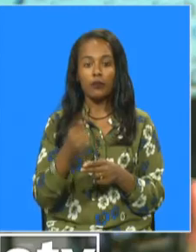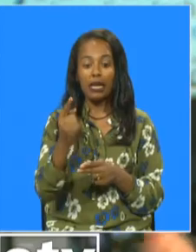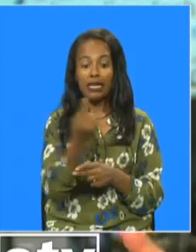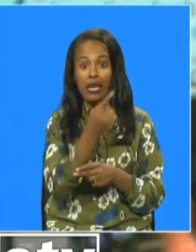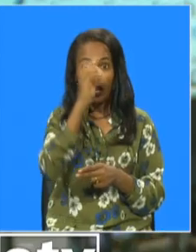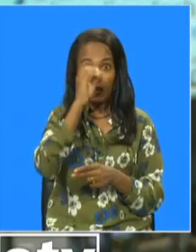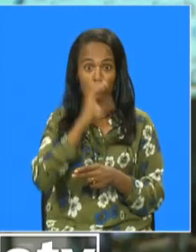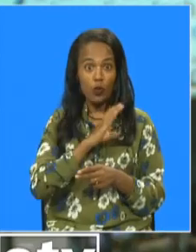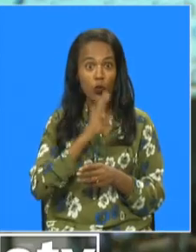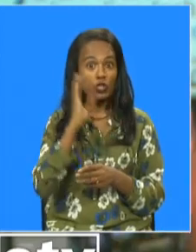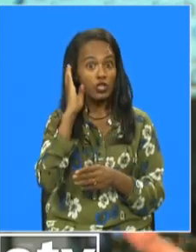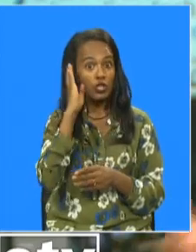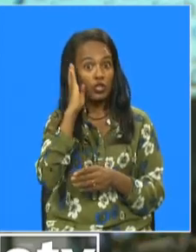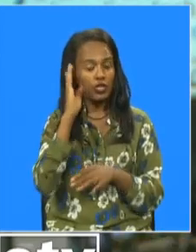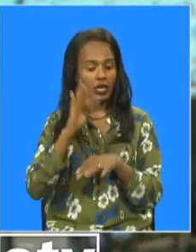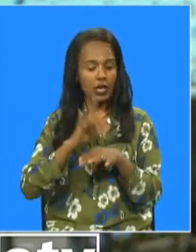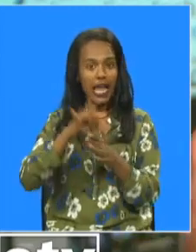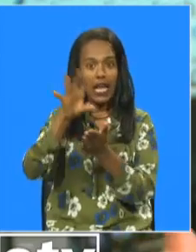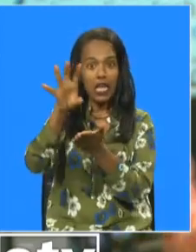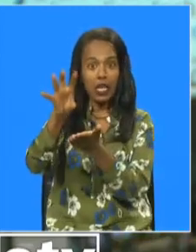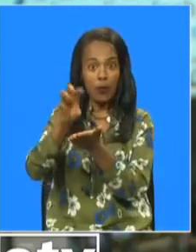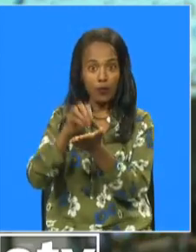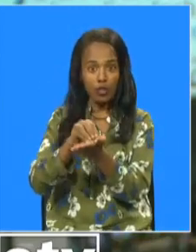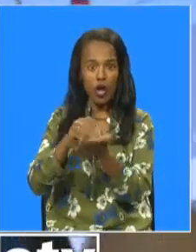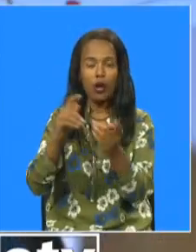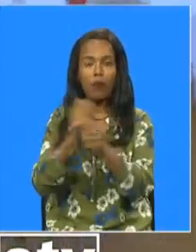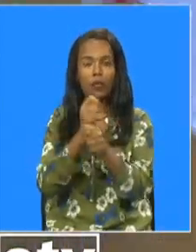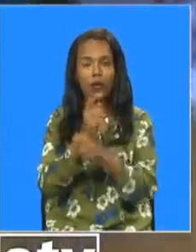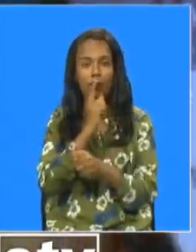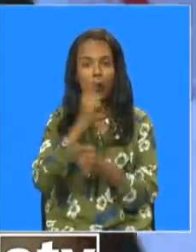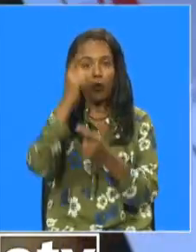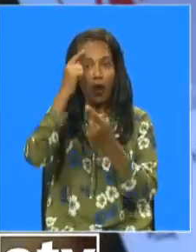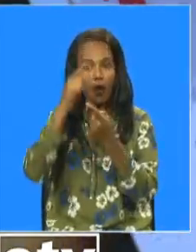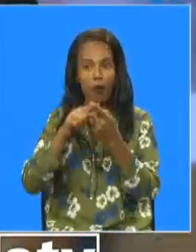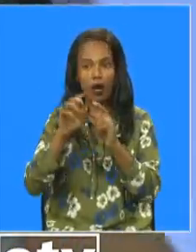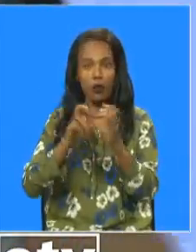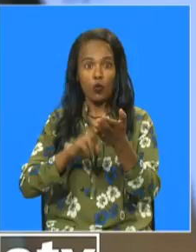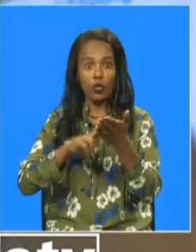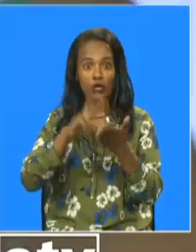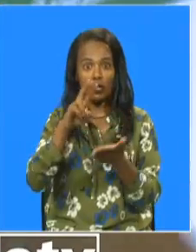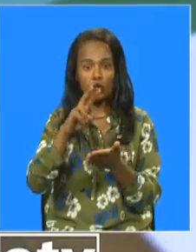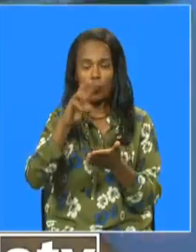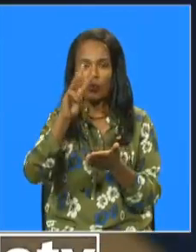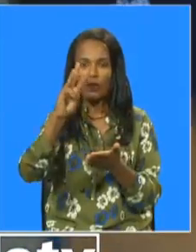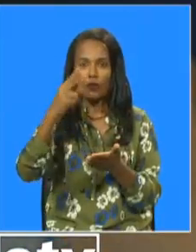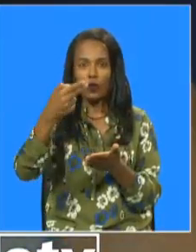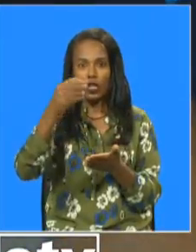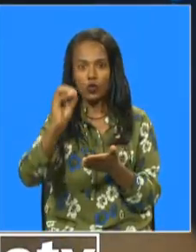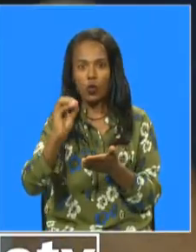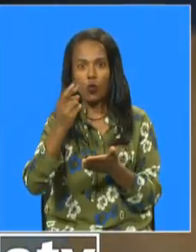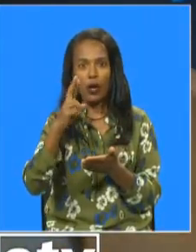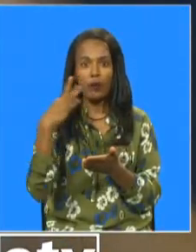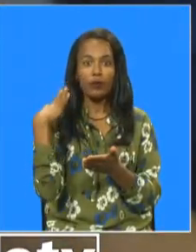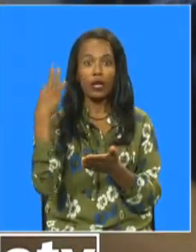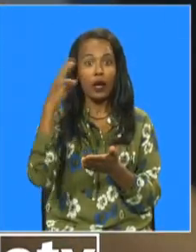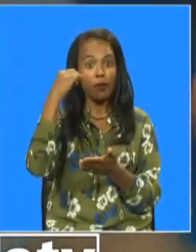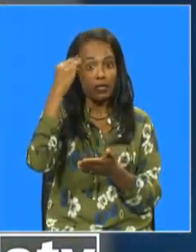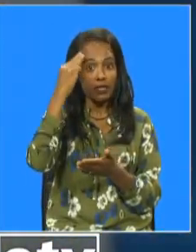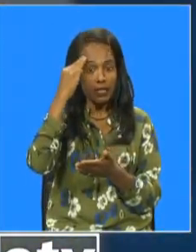በእያንዳንዱ ሰዎች ስልክ ላይ የሚጫን መተግበሪያ ነው። አላማው አድርገው የተነሳው ምንድን ነው? በWHO ሆነ በጤና